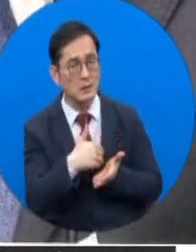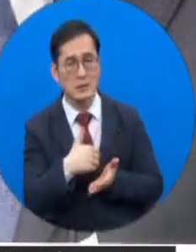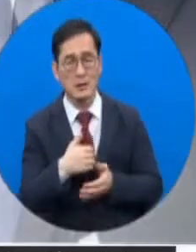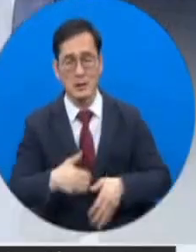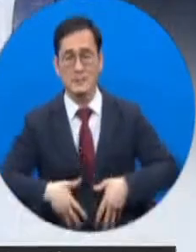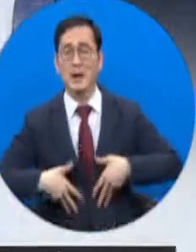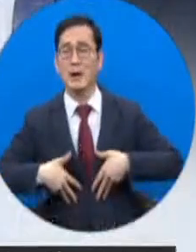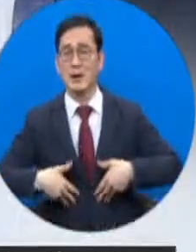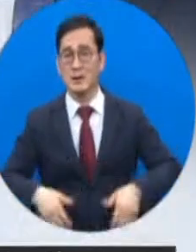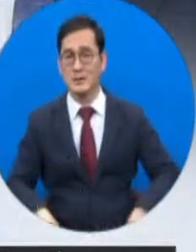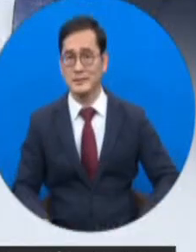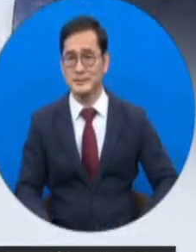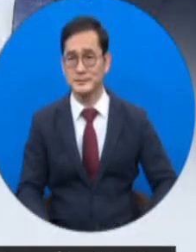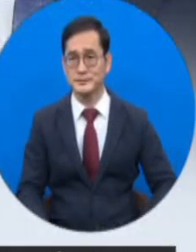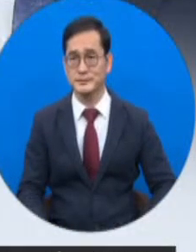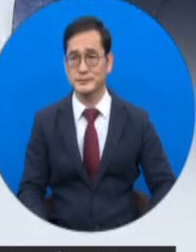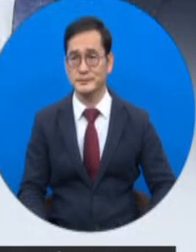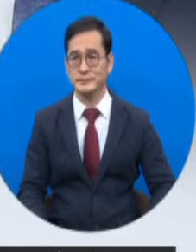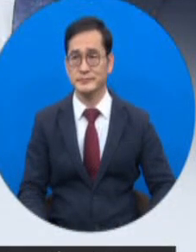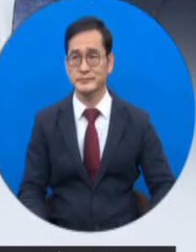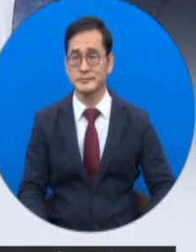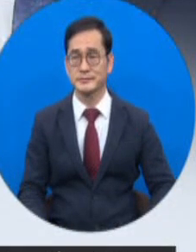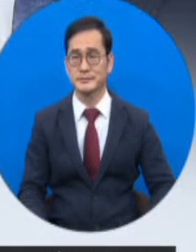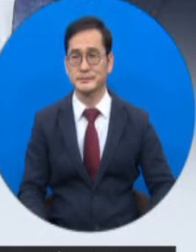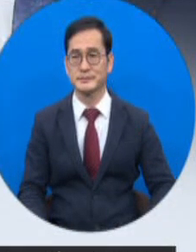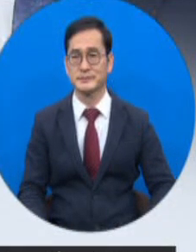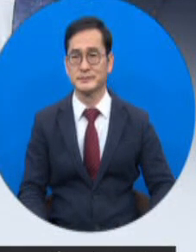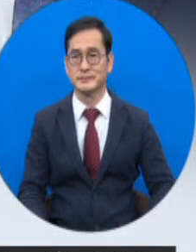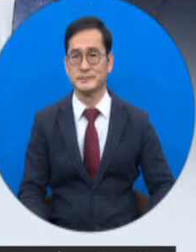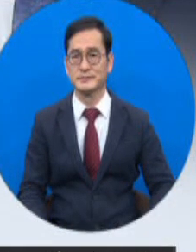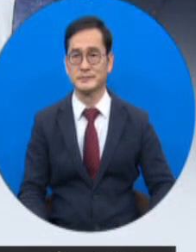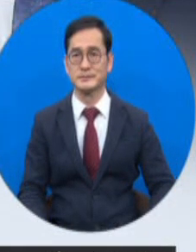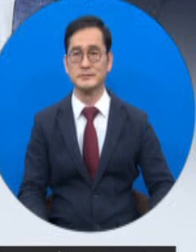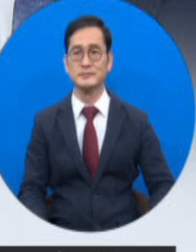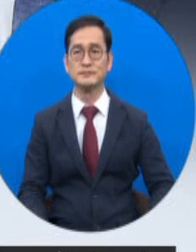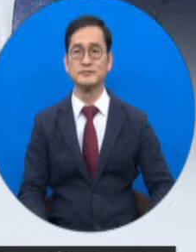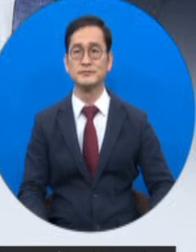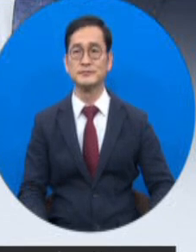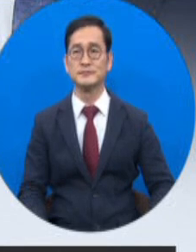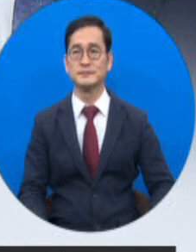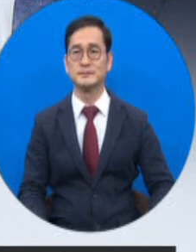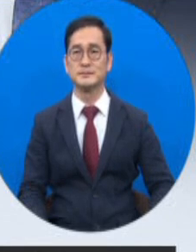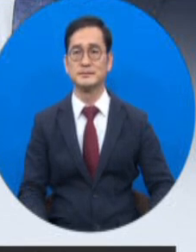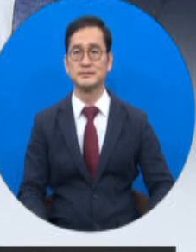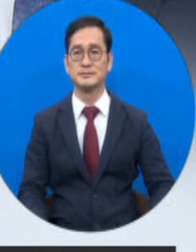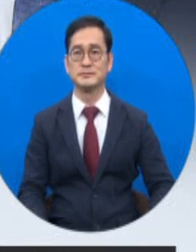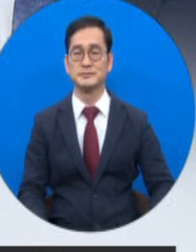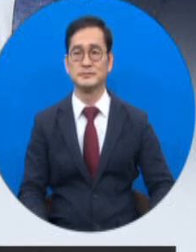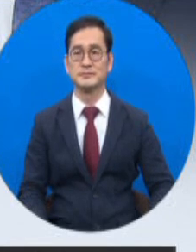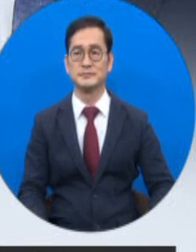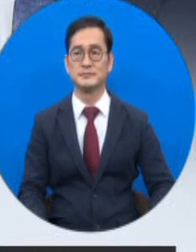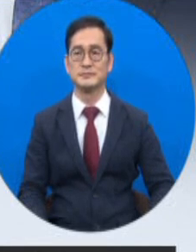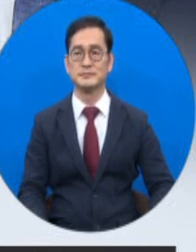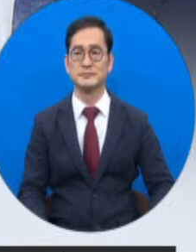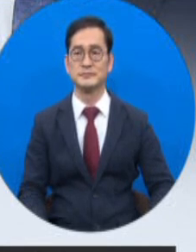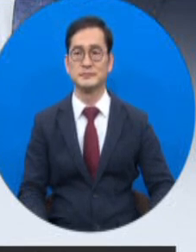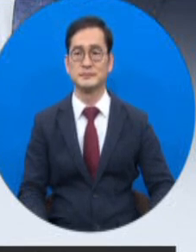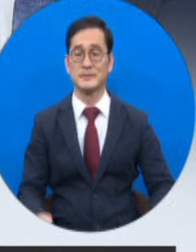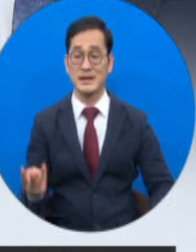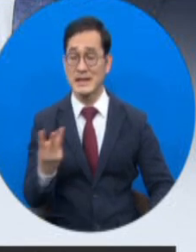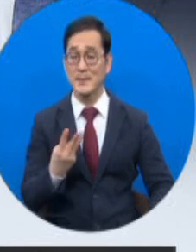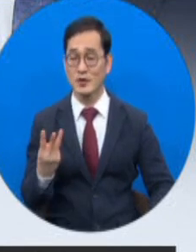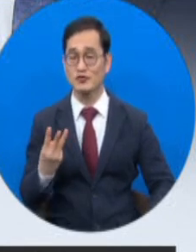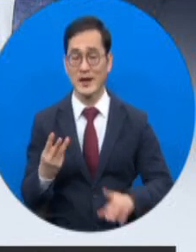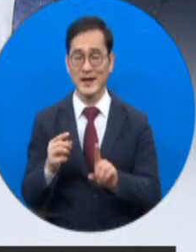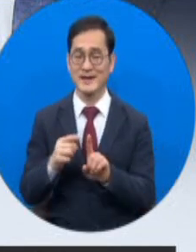본인으로서는 한번 승부수를 띄워 본 측면이 있는 것 아 그래요 이 3명의 주자들 가운데서는 뭐 지지율이 그나마 선방하고 있는 상황에서